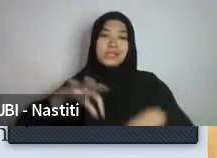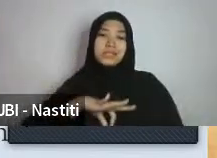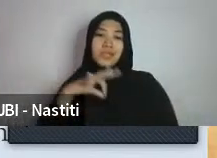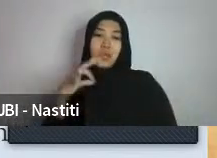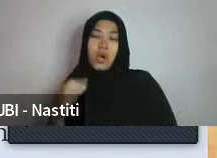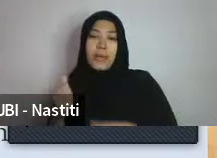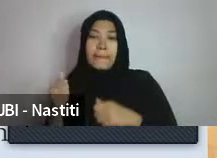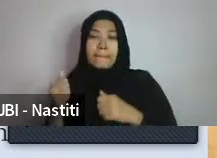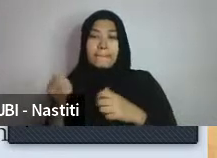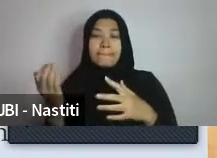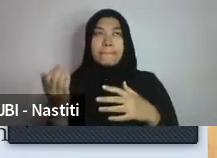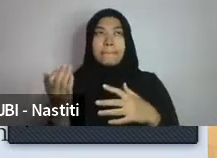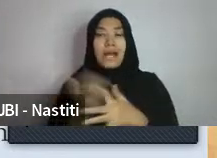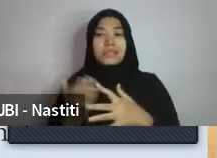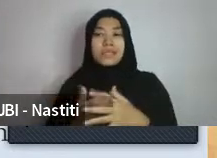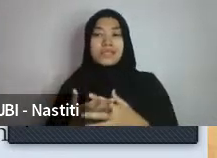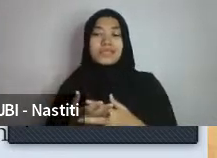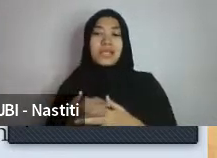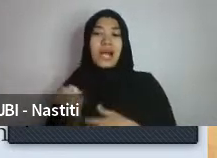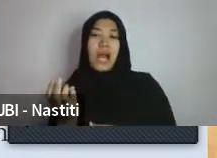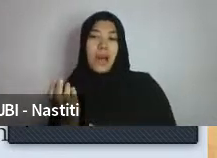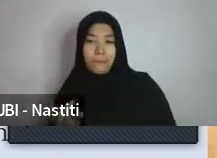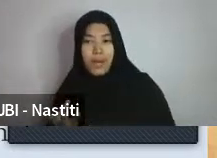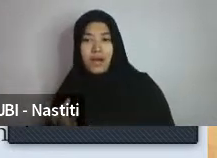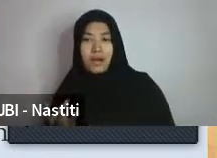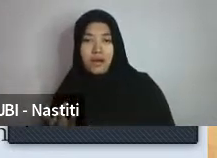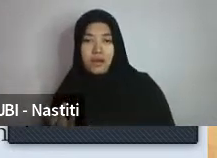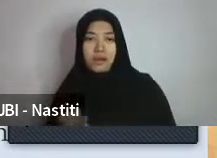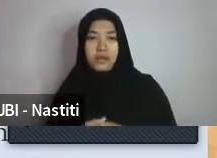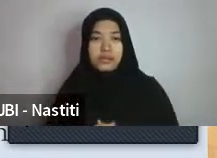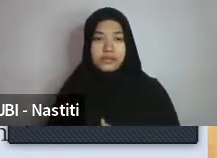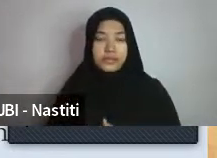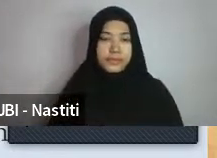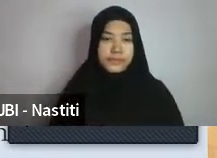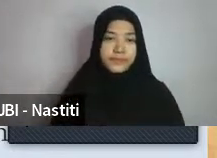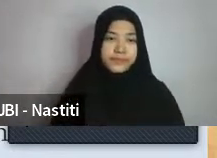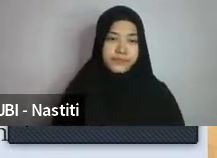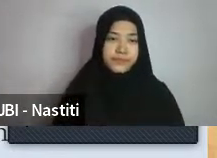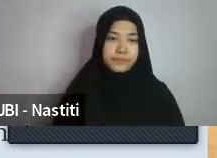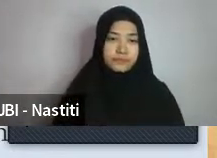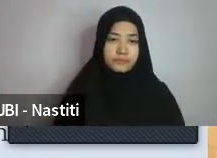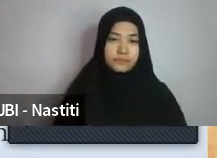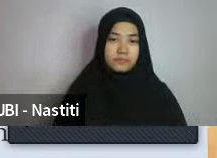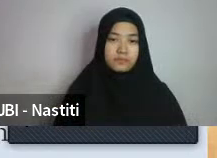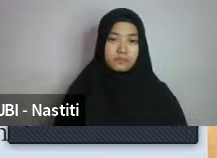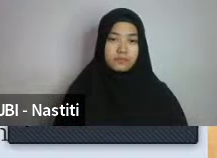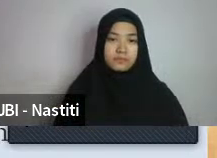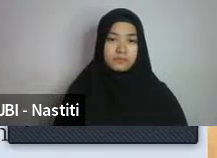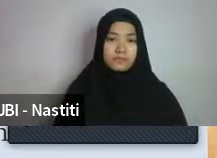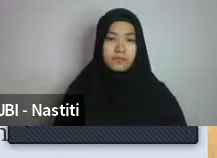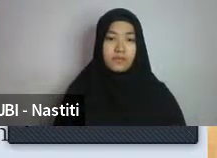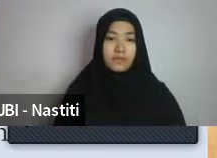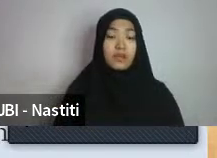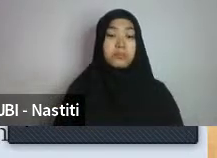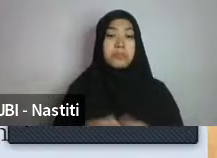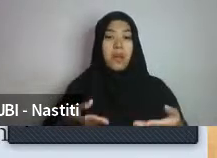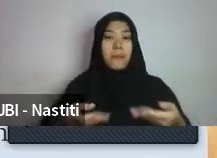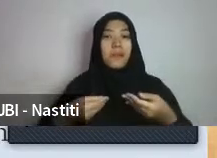pelayanan tadi ya, termasuk obat-obatan, jangan yang generasi 1 begitu, yang generasi 2 yang sudah lebih